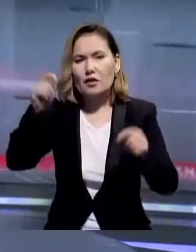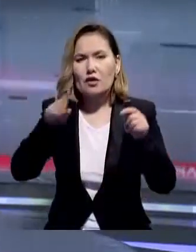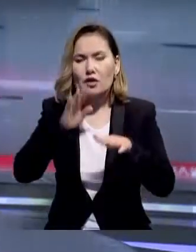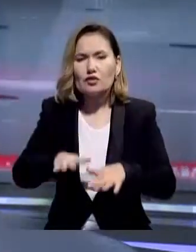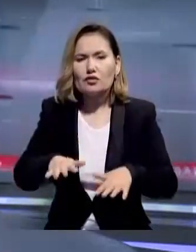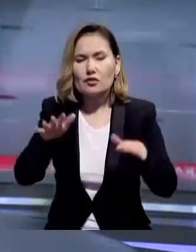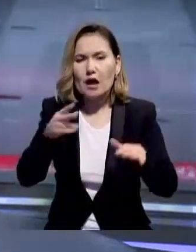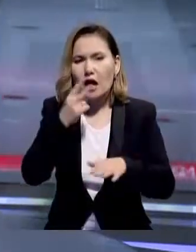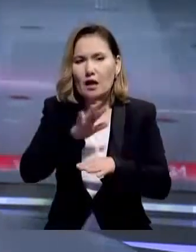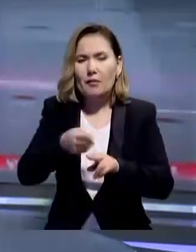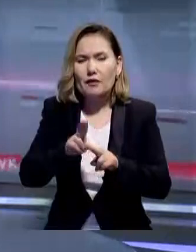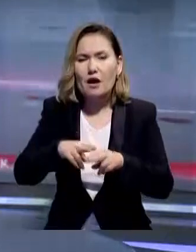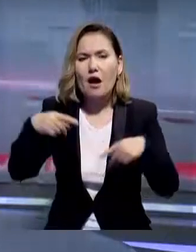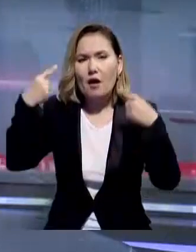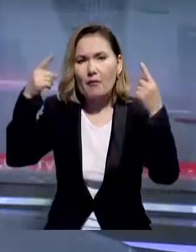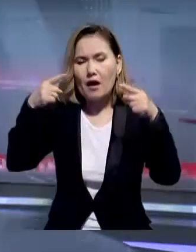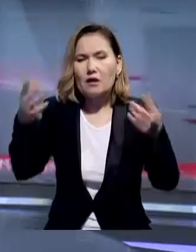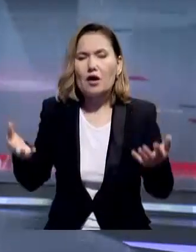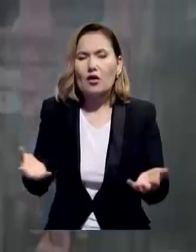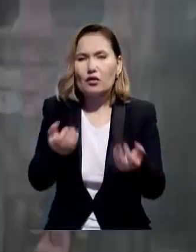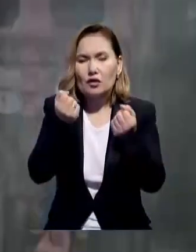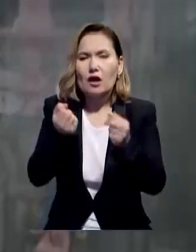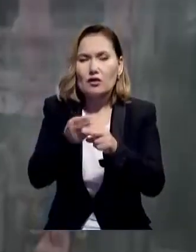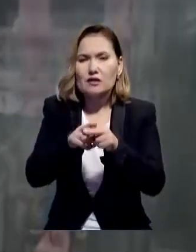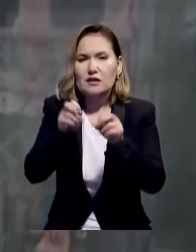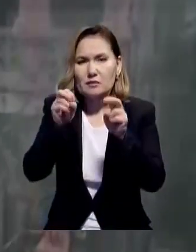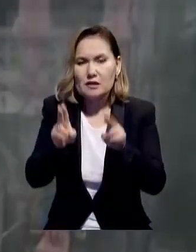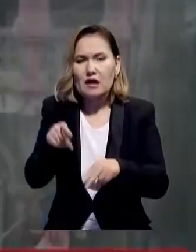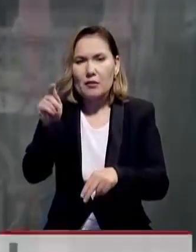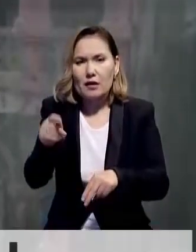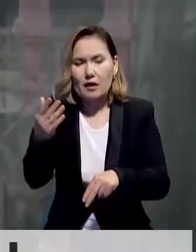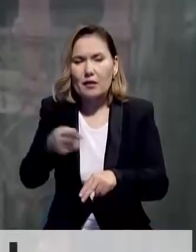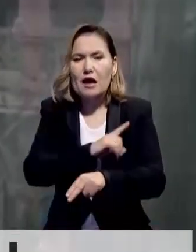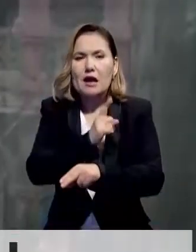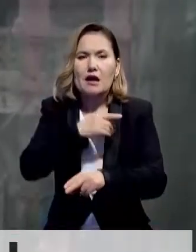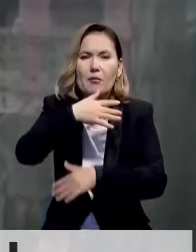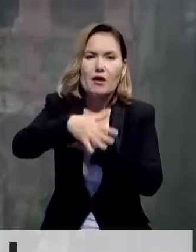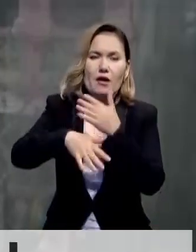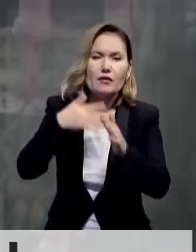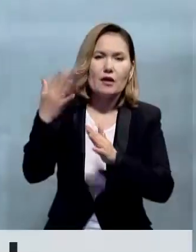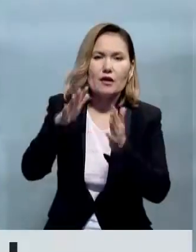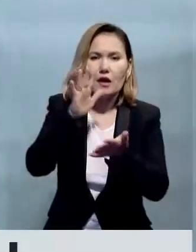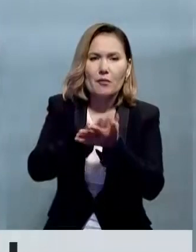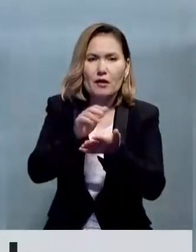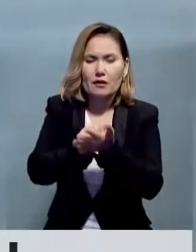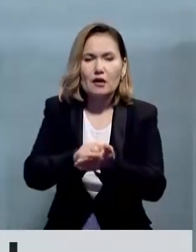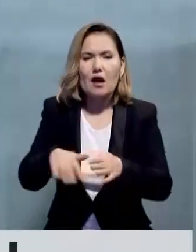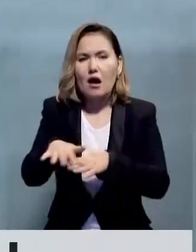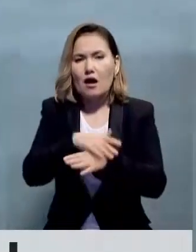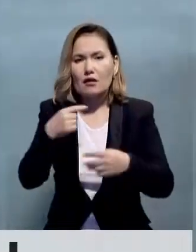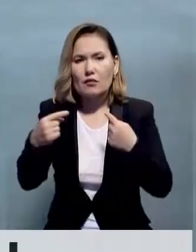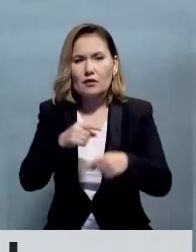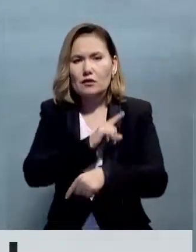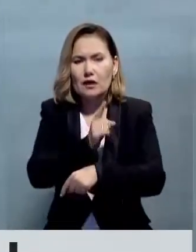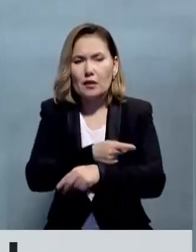тасқынына қарамастан малын құтқару үшін далаға шығып кеткен. Бипар Джой деп аталатын қуатты тропикалық циклон жағалау жұртын әбігерге